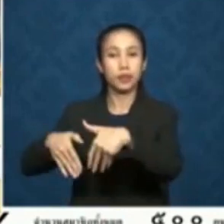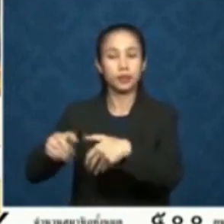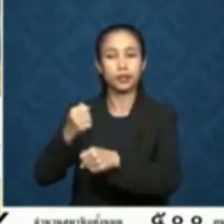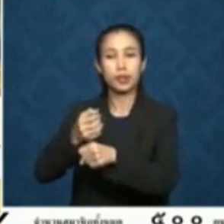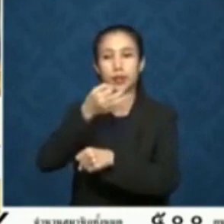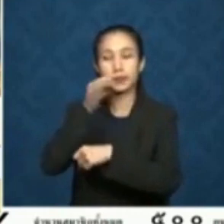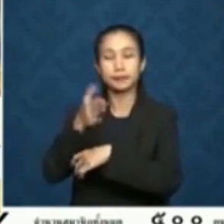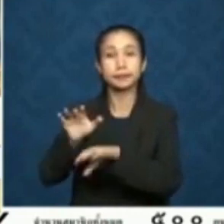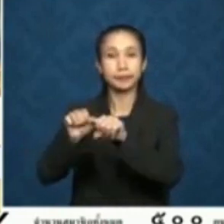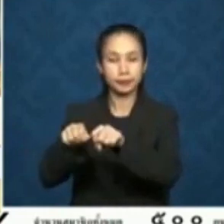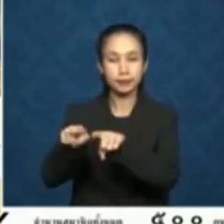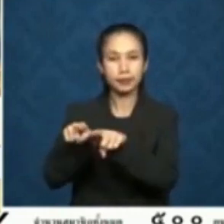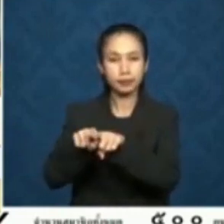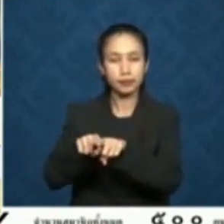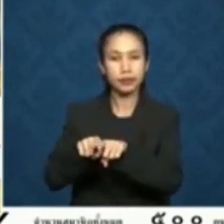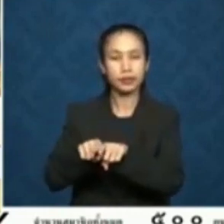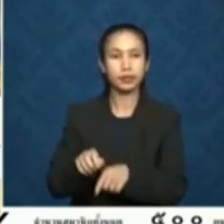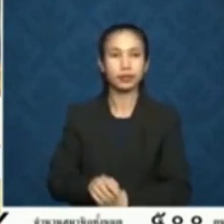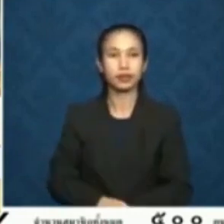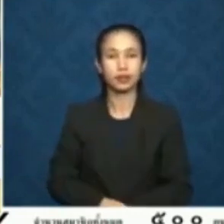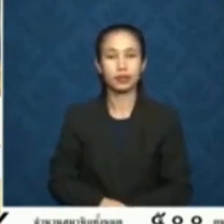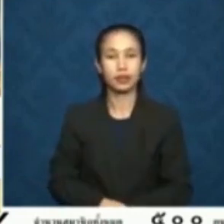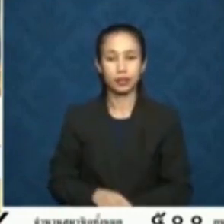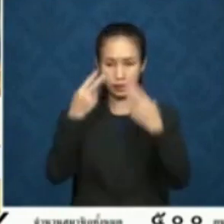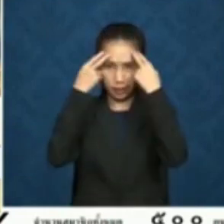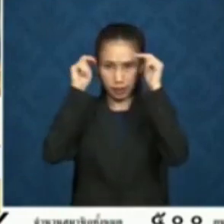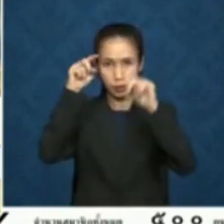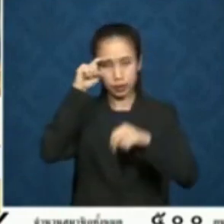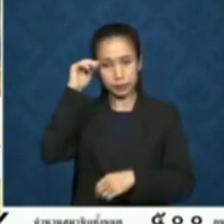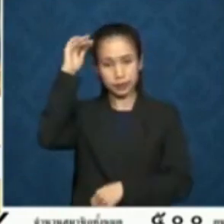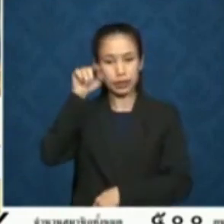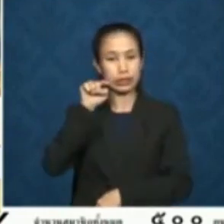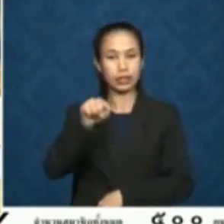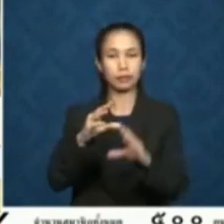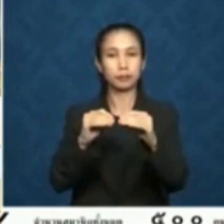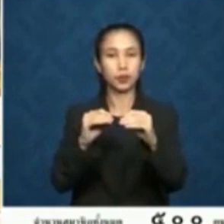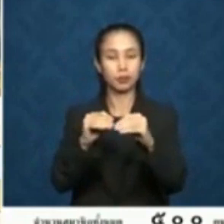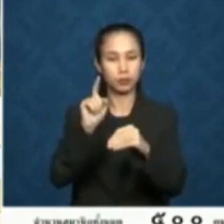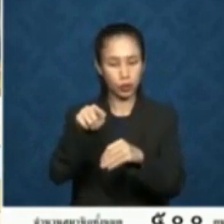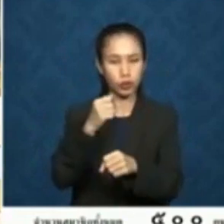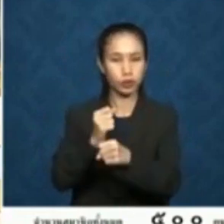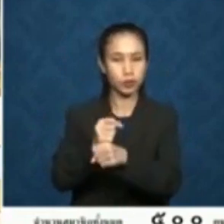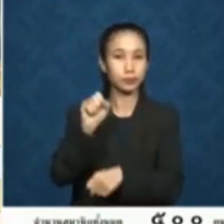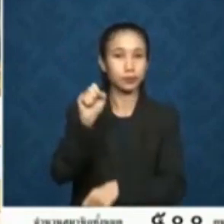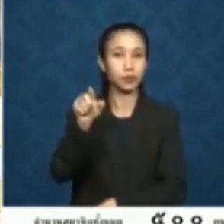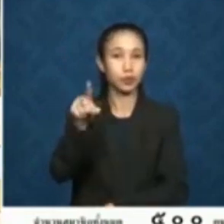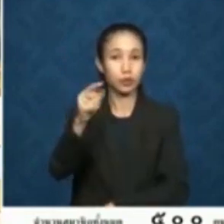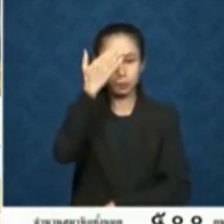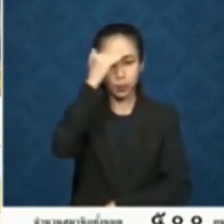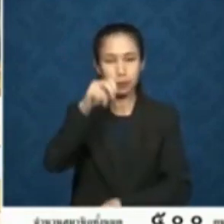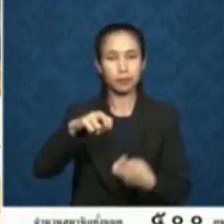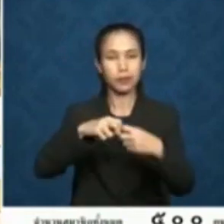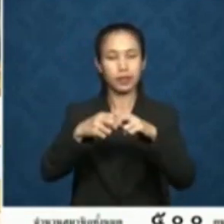งเช่นเดียวกับท่านรัฐบาลและก็ท่านนายกรัฐมนตรีนะครับท่านนายกรัฐมนตรีสั่งในที่ประชุมเลยครับให้เร่งดำเนินการนะ